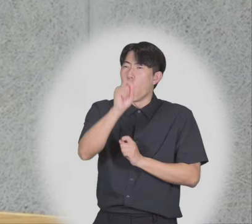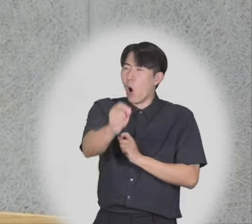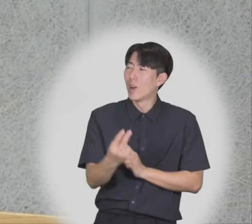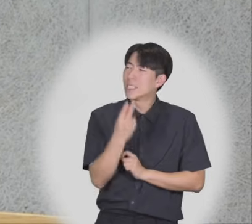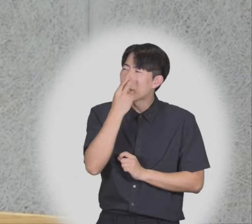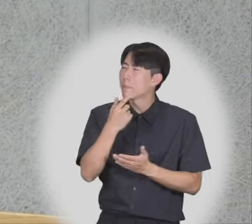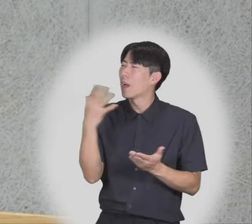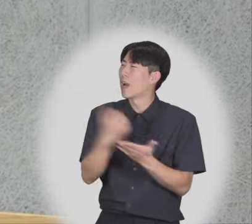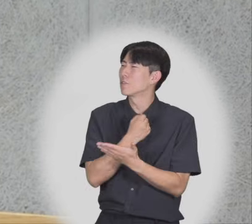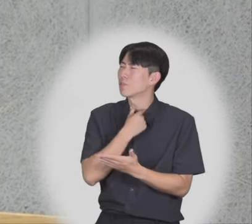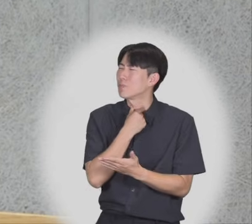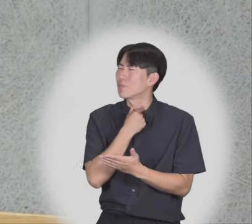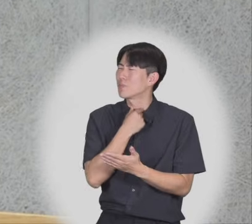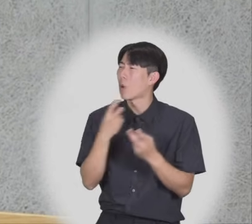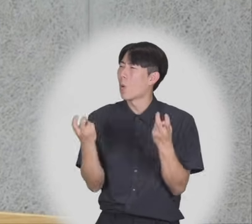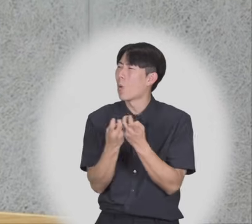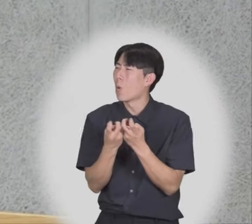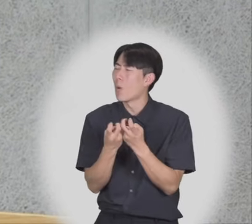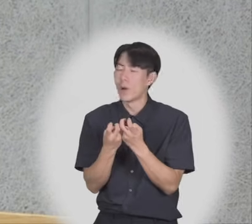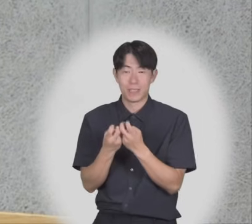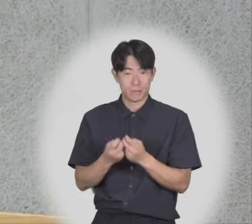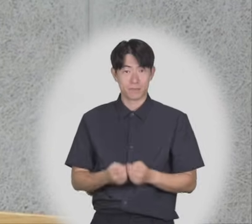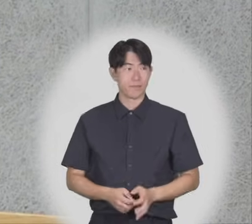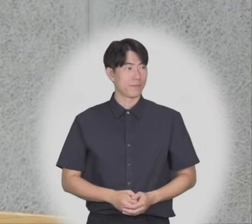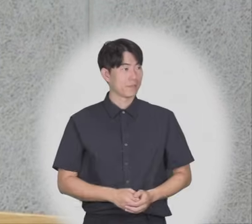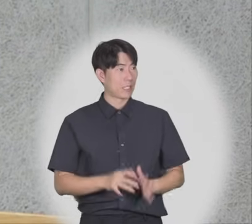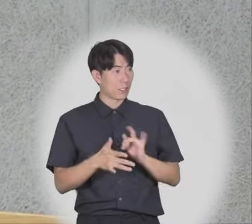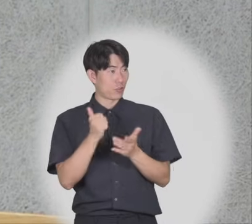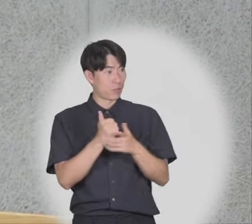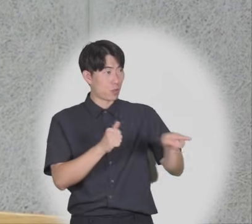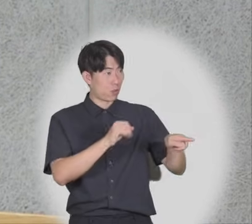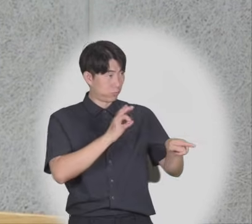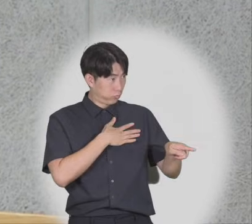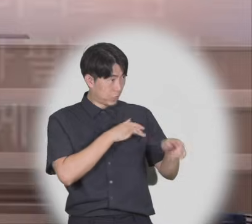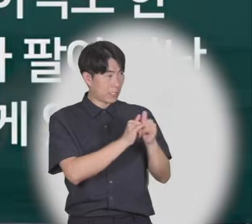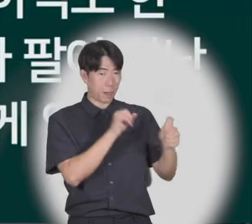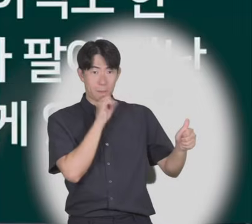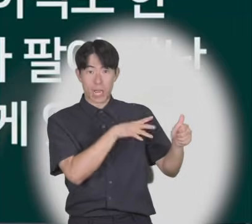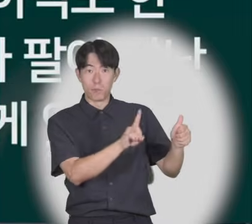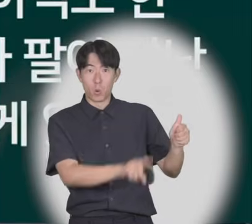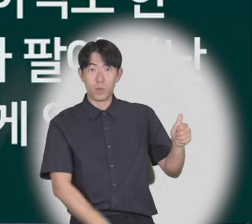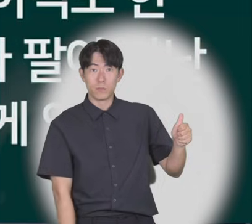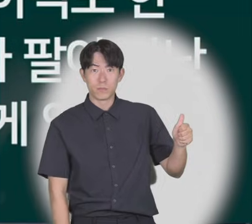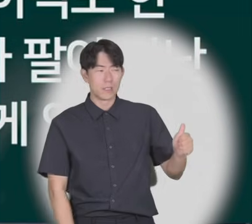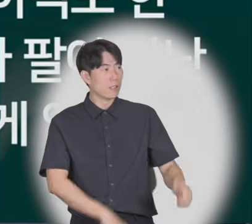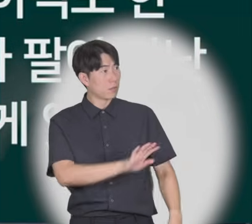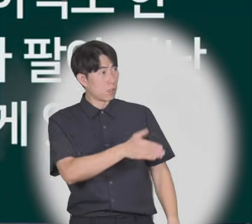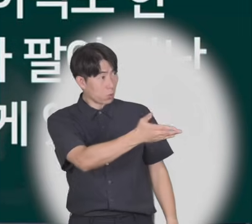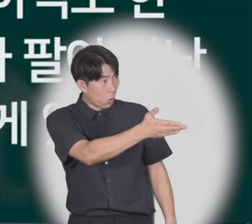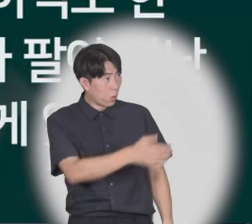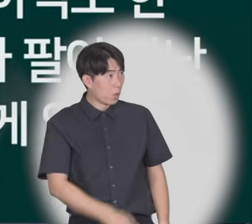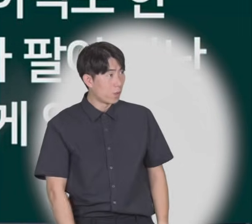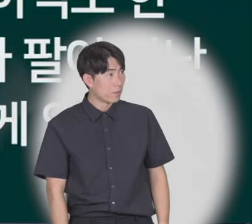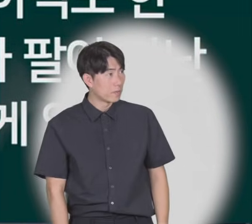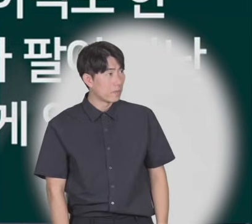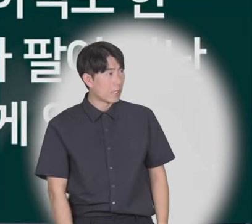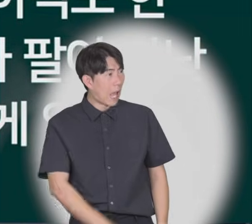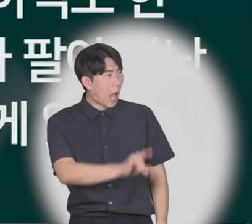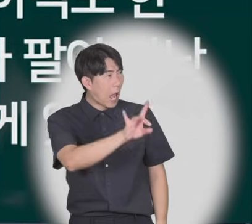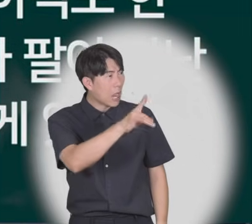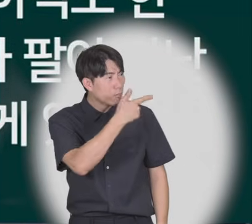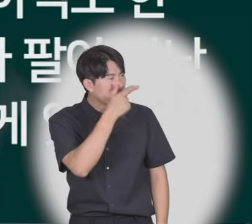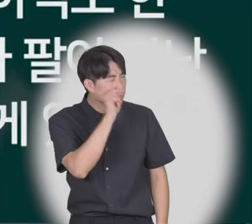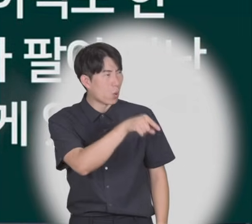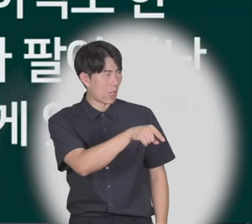겁니다. 이 부자 청년에게 예수님께서 뭐라고 말씀하셨습니까? 내게 아직도 한 가지 부족한